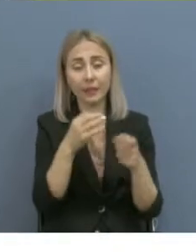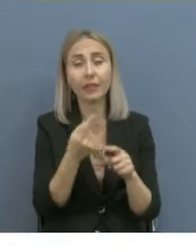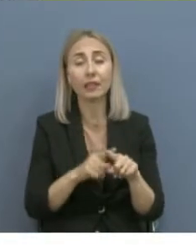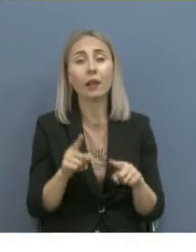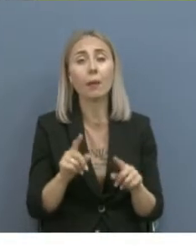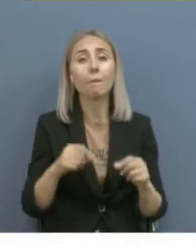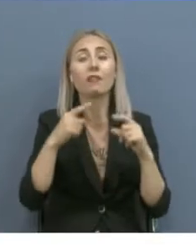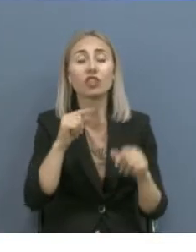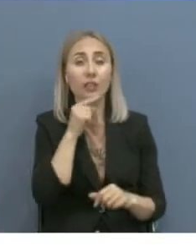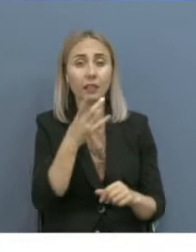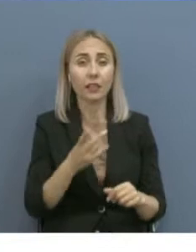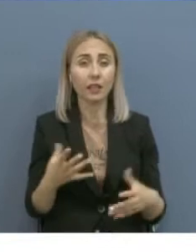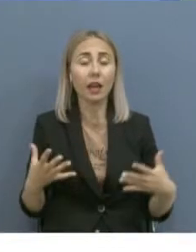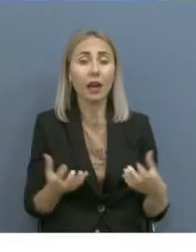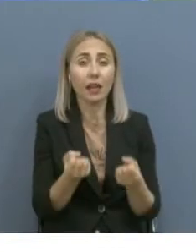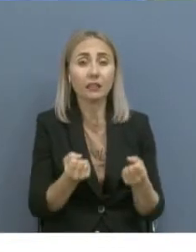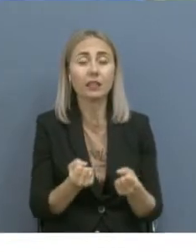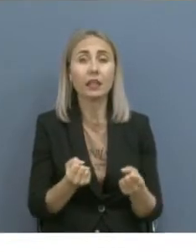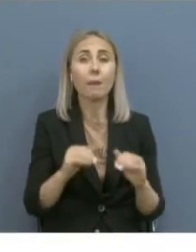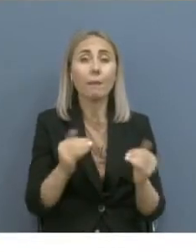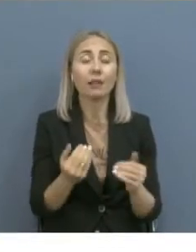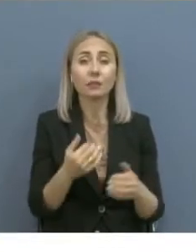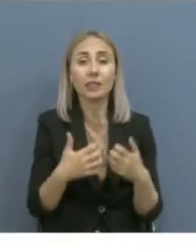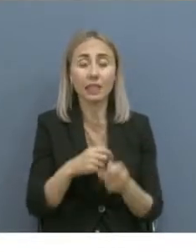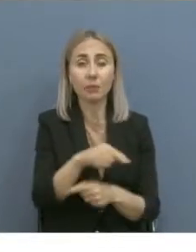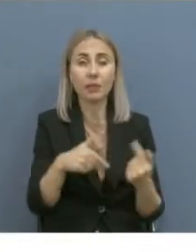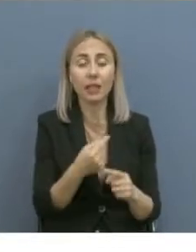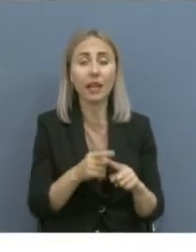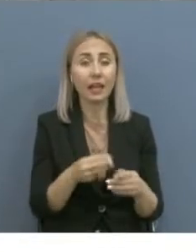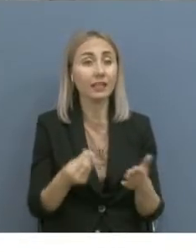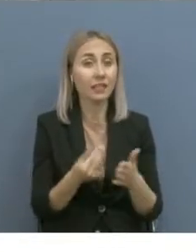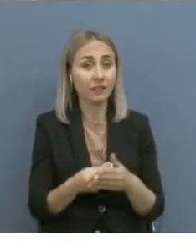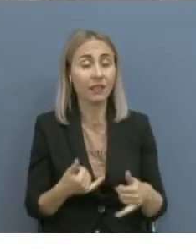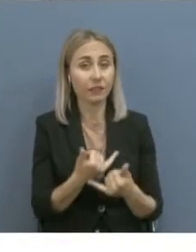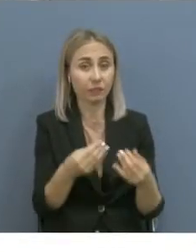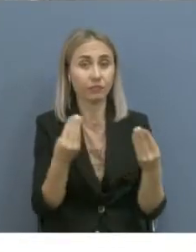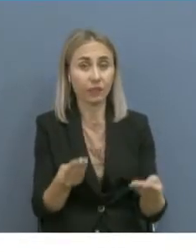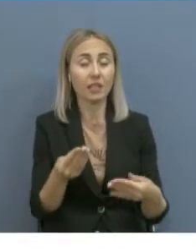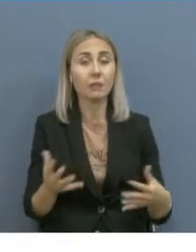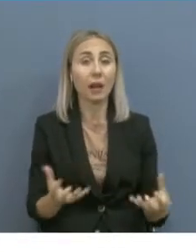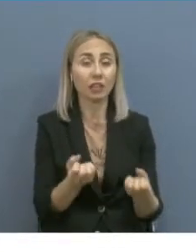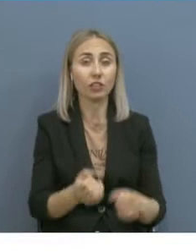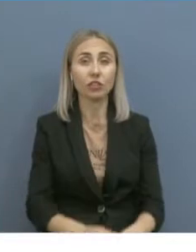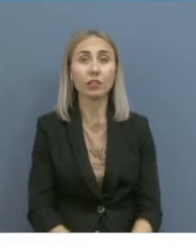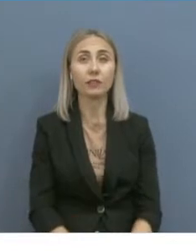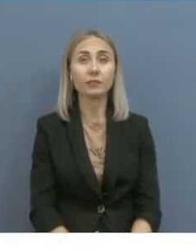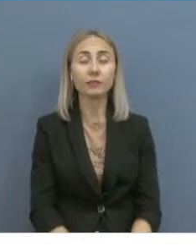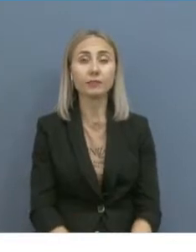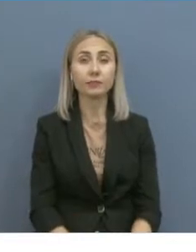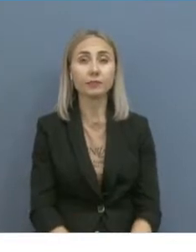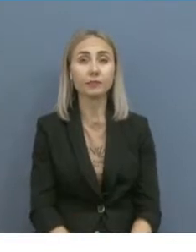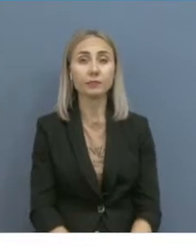және орта бизнесті қолдауды жалғастыру керек деді. Ол үшін қаржы бөлінген, тиісті жоспар да бар. Қазіргі таңда экономикалық